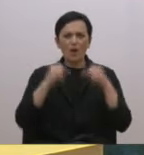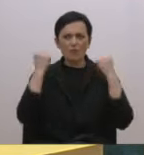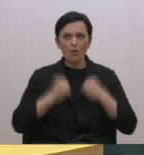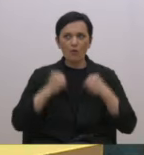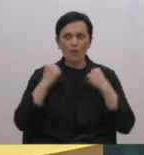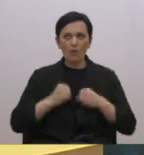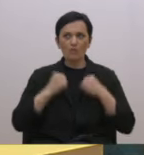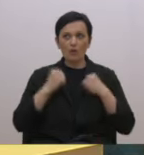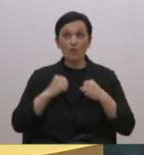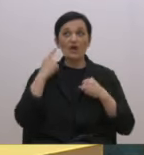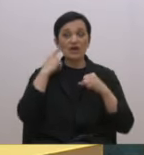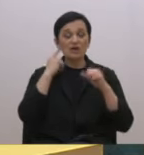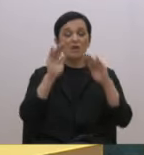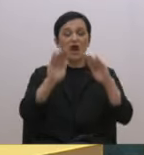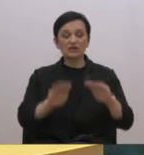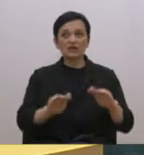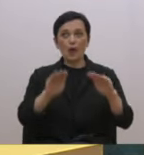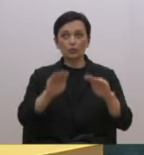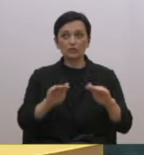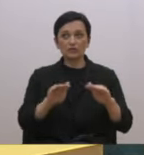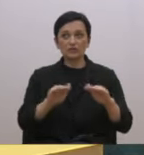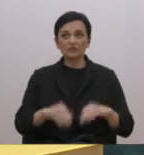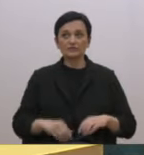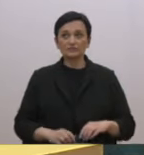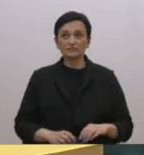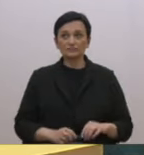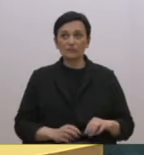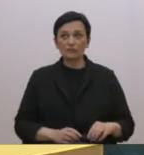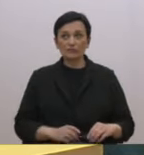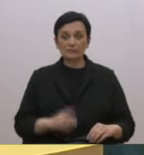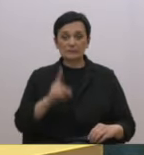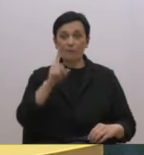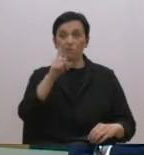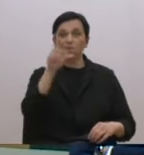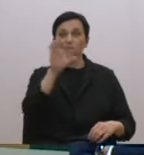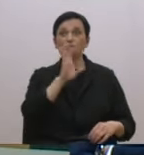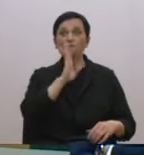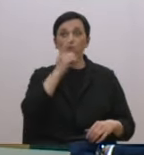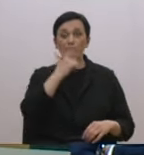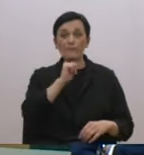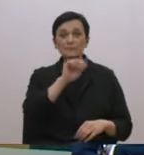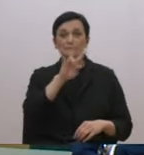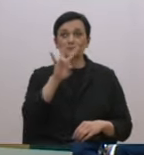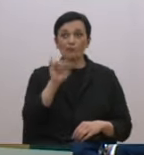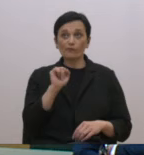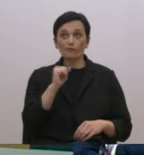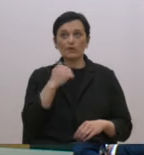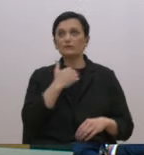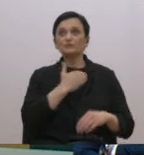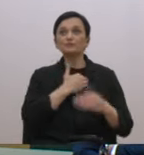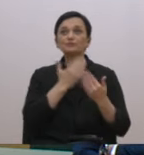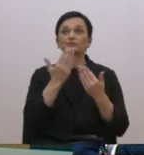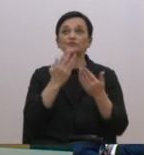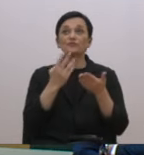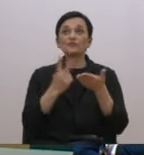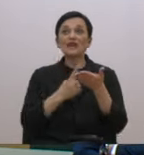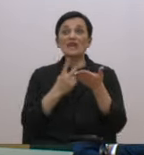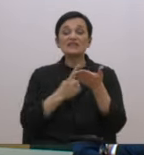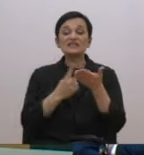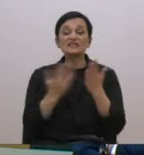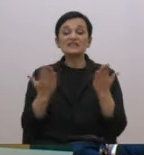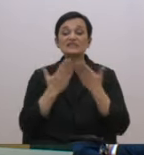მას დაუწიეთ, მას დაუწიეთ. ერთი წამი ბატონო, ქაბატონო, ან მე მინდა მიმართოთ ეს არის საკითხავა და